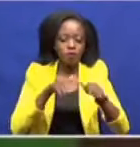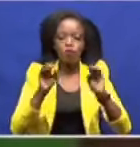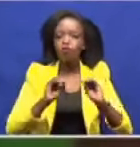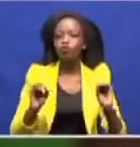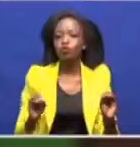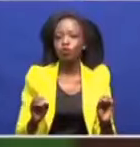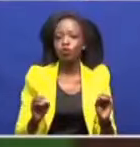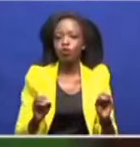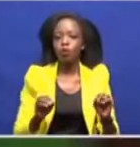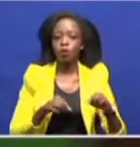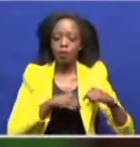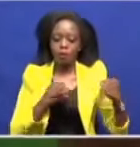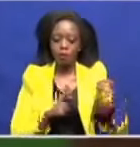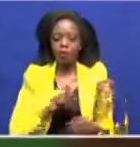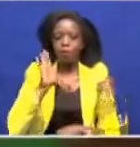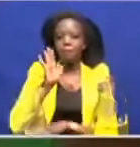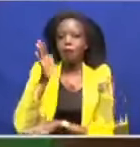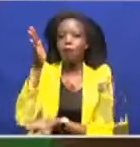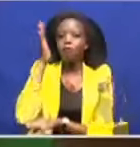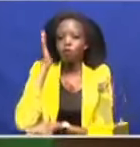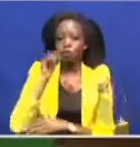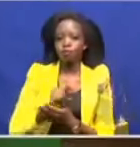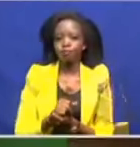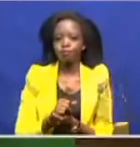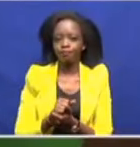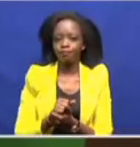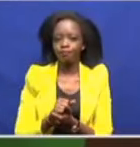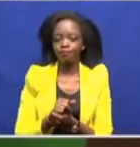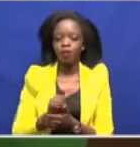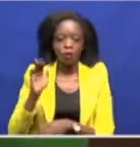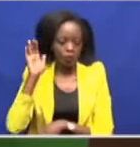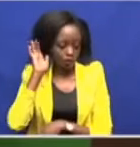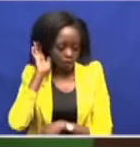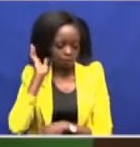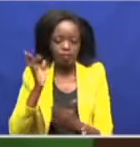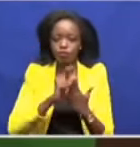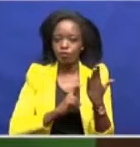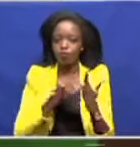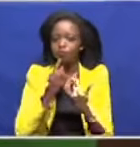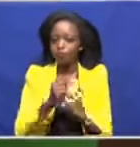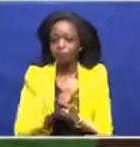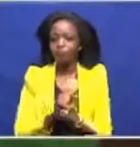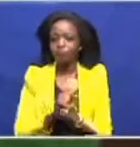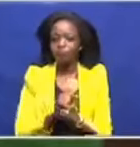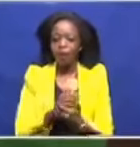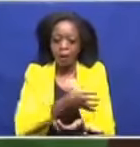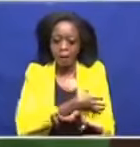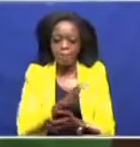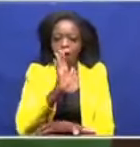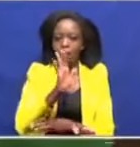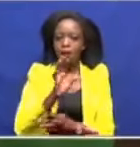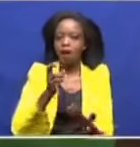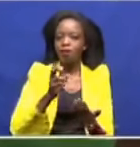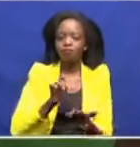ile roho yake Mwenyezi Mungu, naye tunasikia kwamba anashushwa na